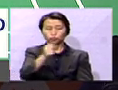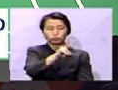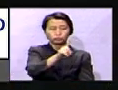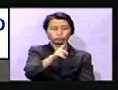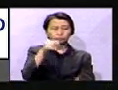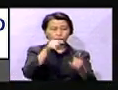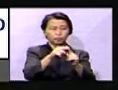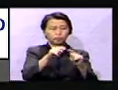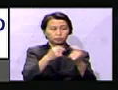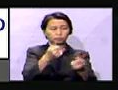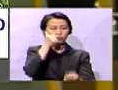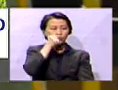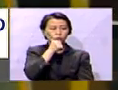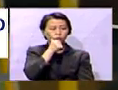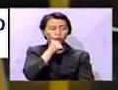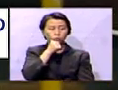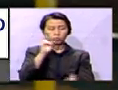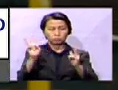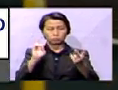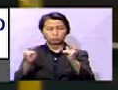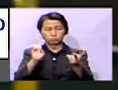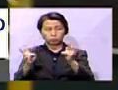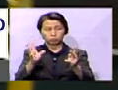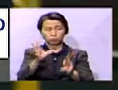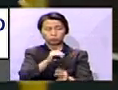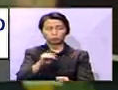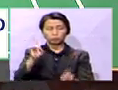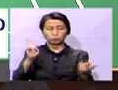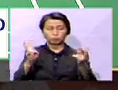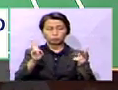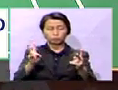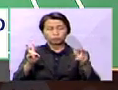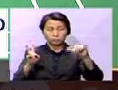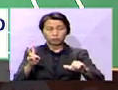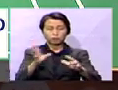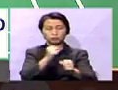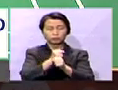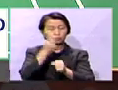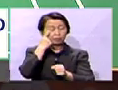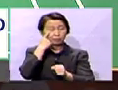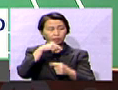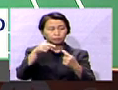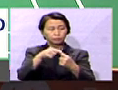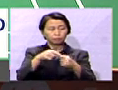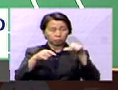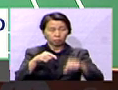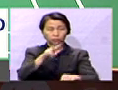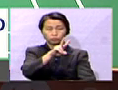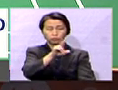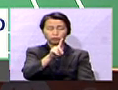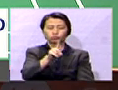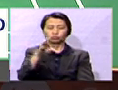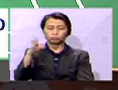kepada busanan ombang rumpan. Beregu Vivian Ho dan Woon Ki Wei gagal menghadirkan mata apabila tumpas